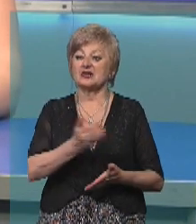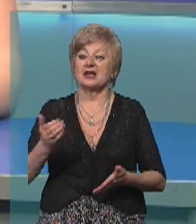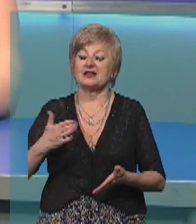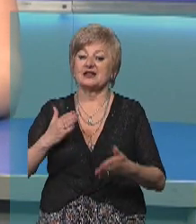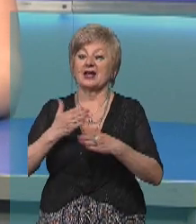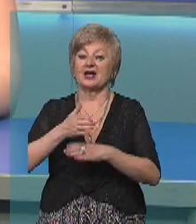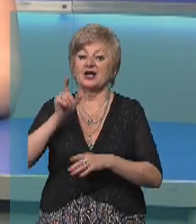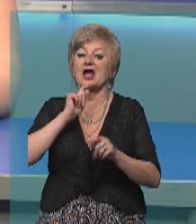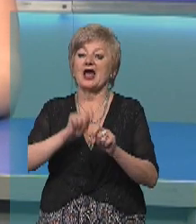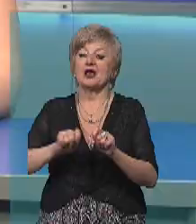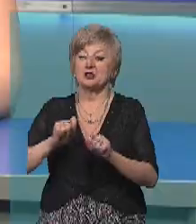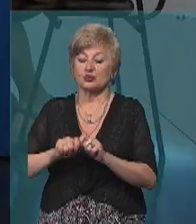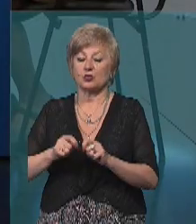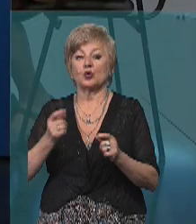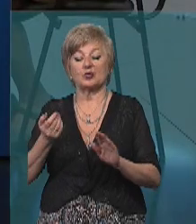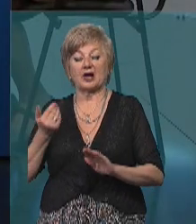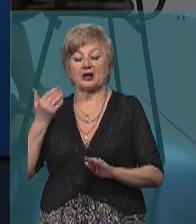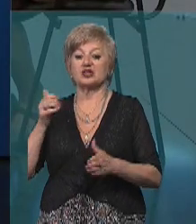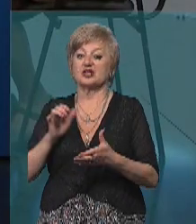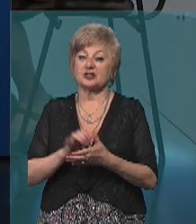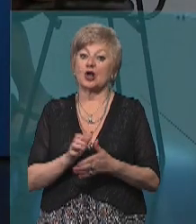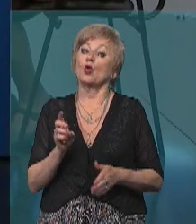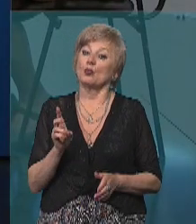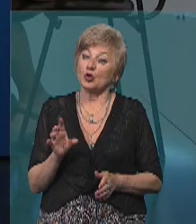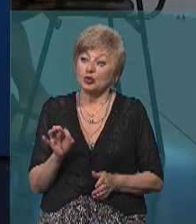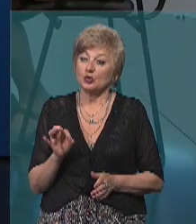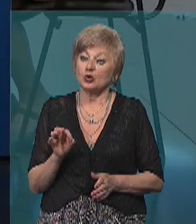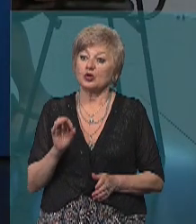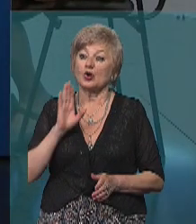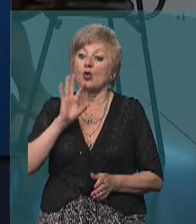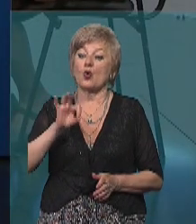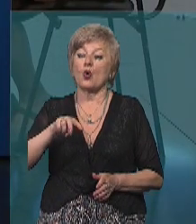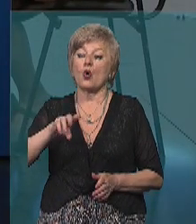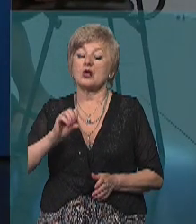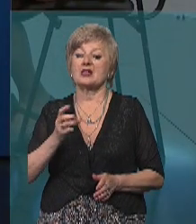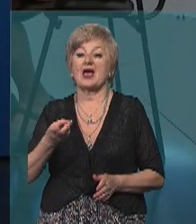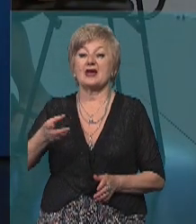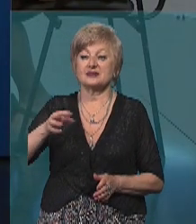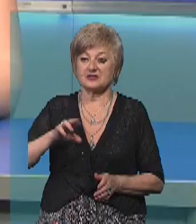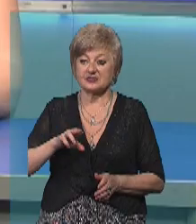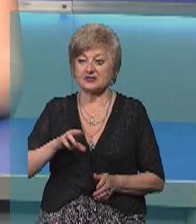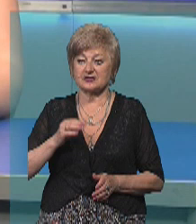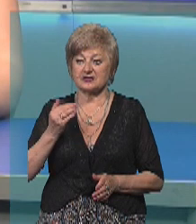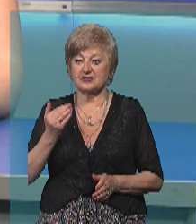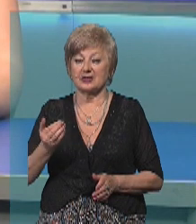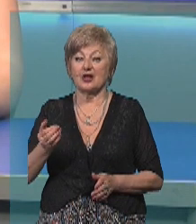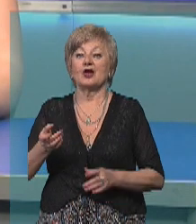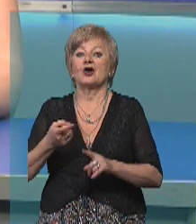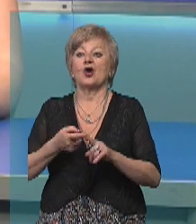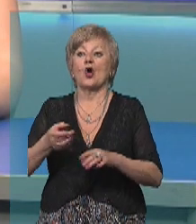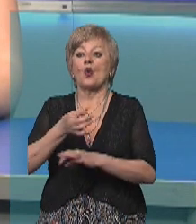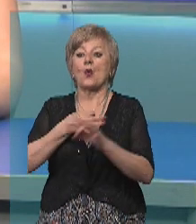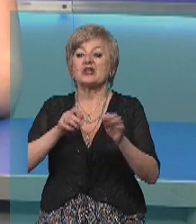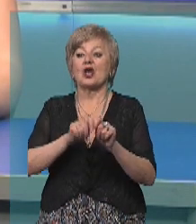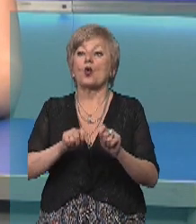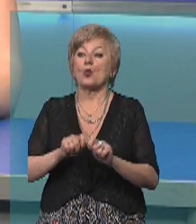наших експертів. Ви вже з ними знайомі, але все ж таки пані Олеся Лапікова. Це комунікаційна